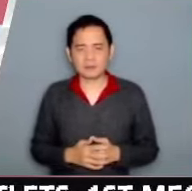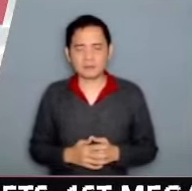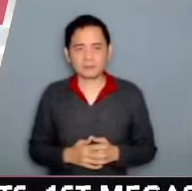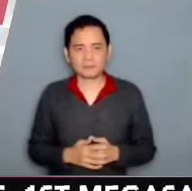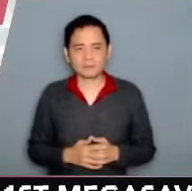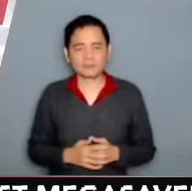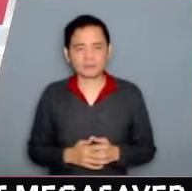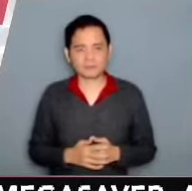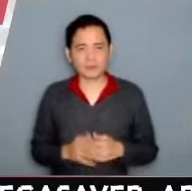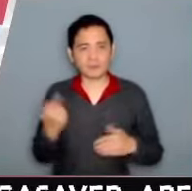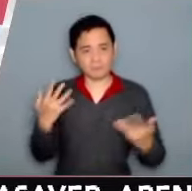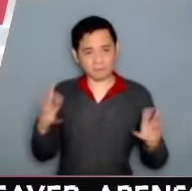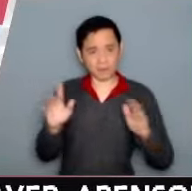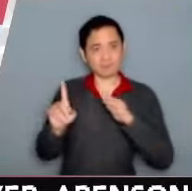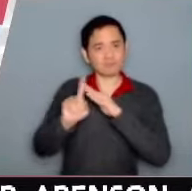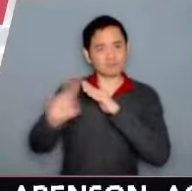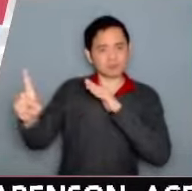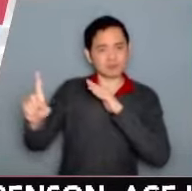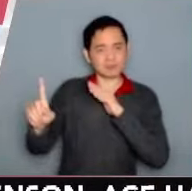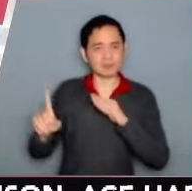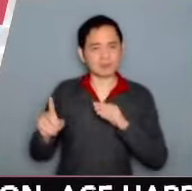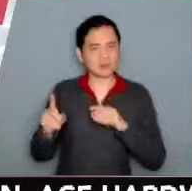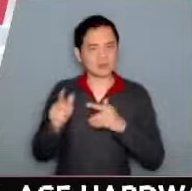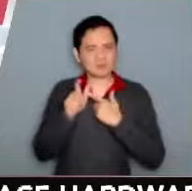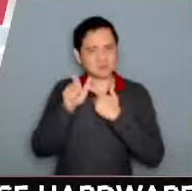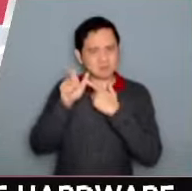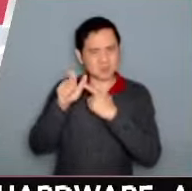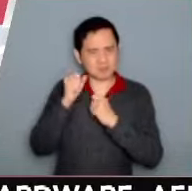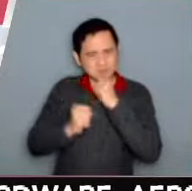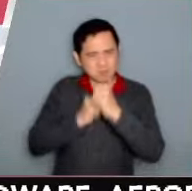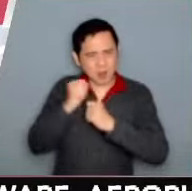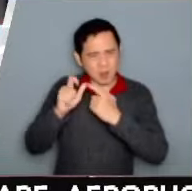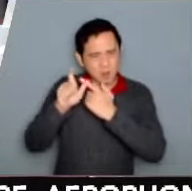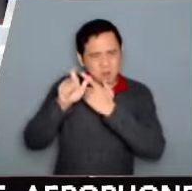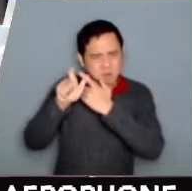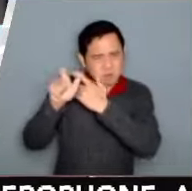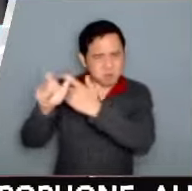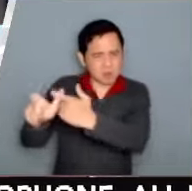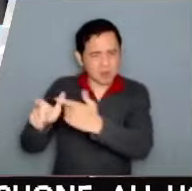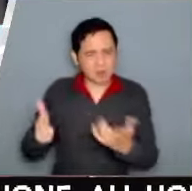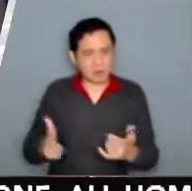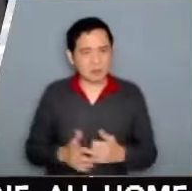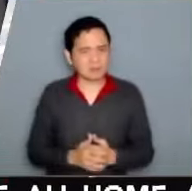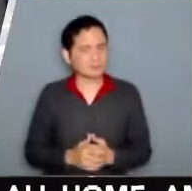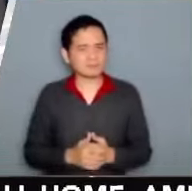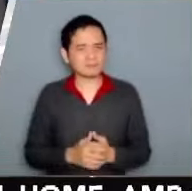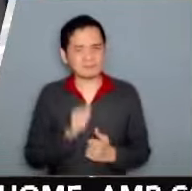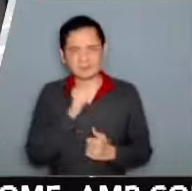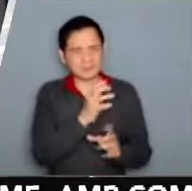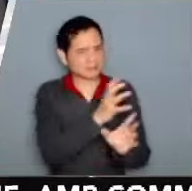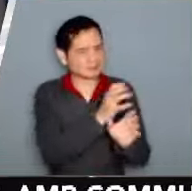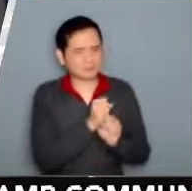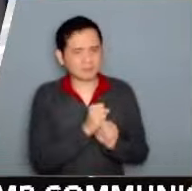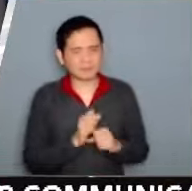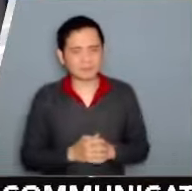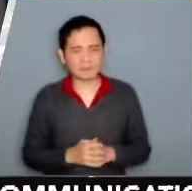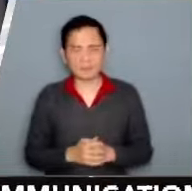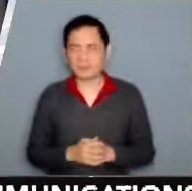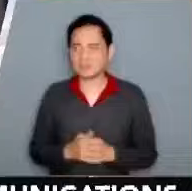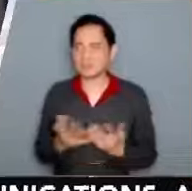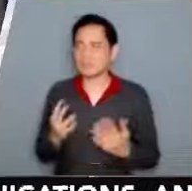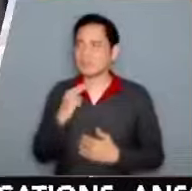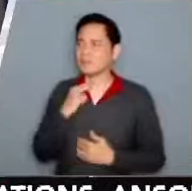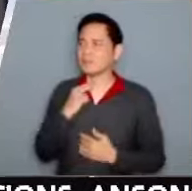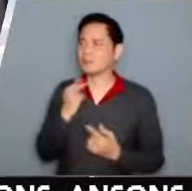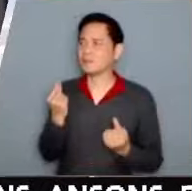labas. Takbo na kami dito. Tapos di na siya nakuha. Wala na kaming magawa lahat. Wala na kasi pagdating